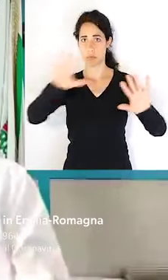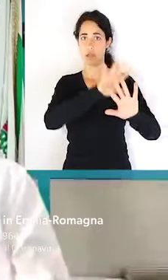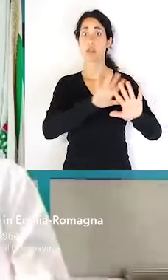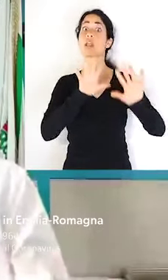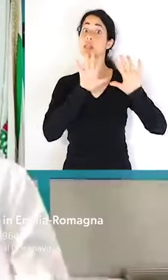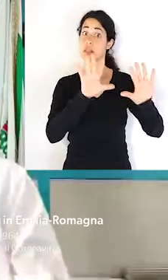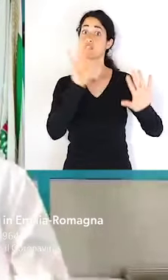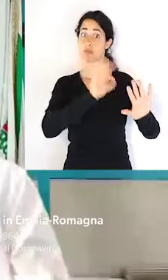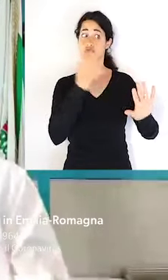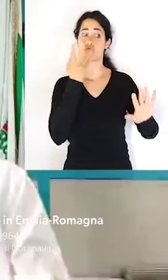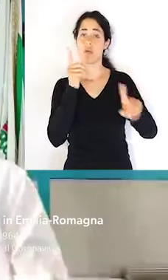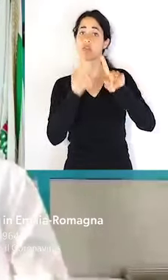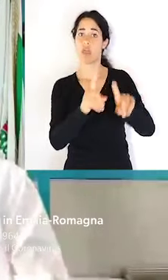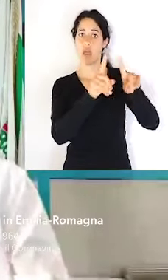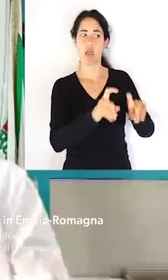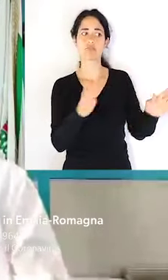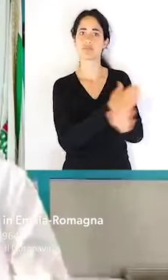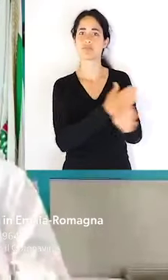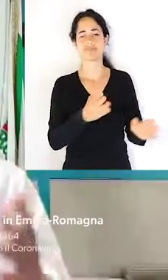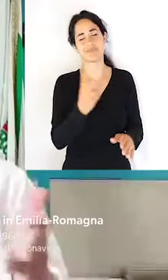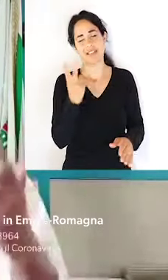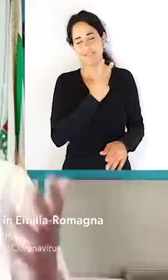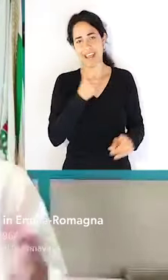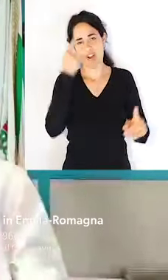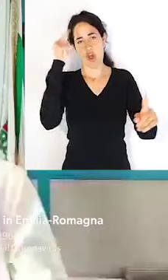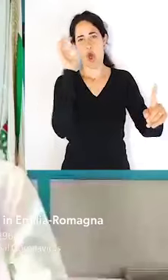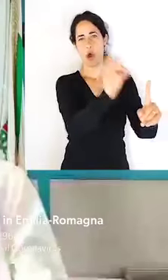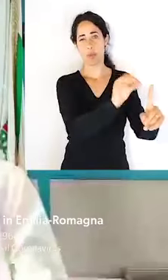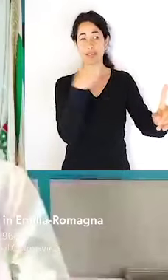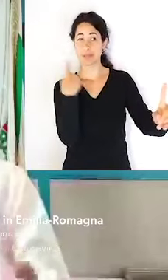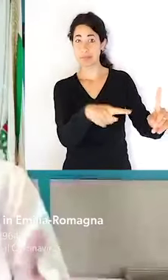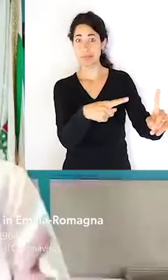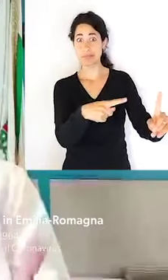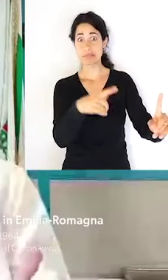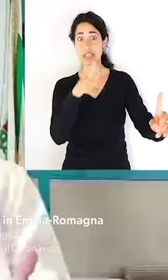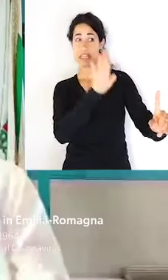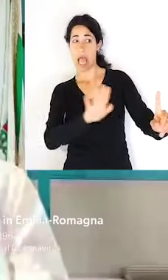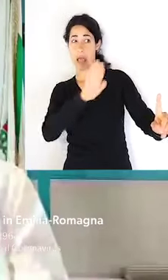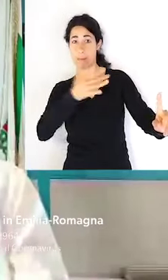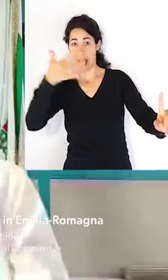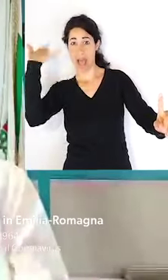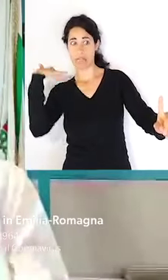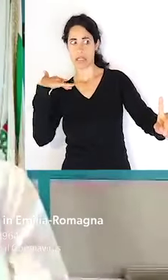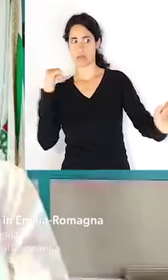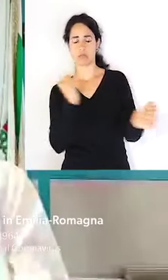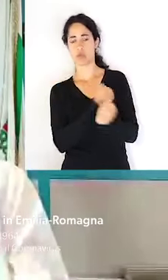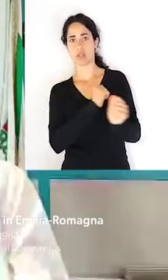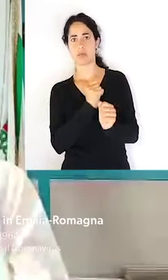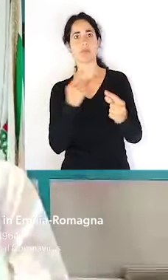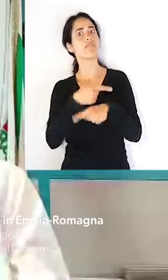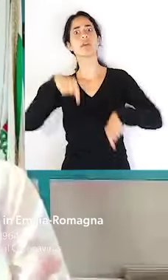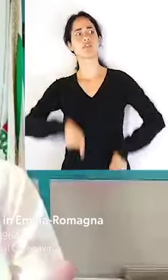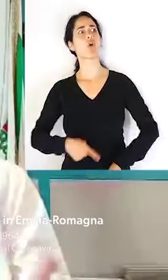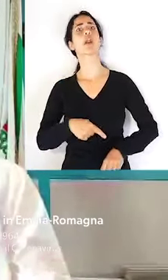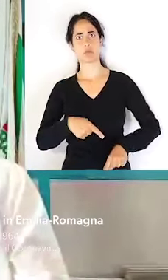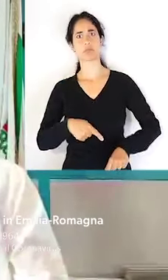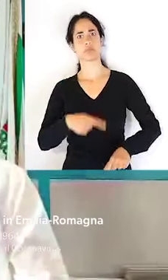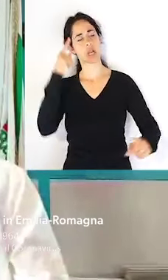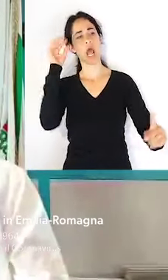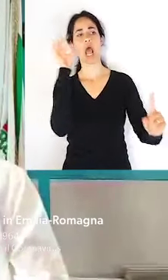è un obiettivo davvero impegnativo e proibitivo, sembrava all'inizio, ma che adesso ci sembra assolutamente